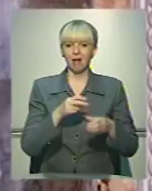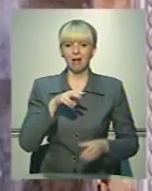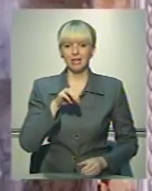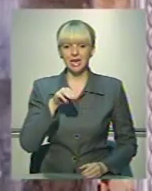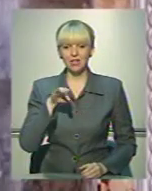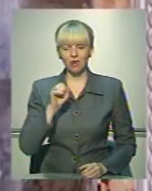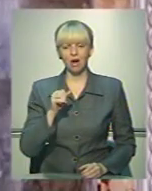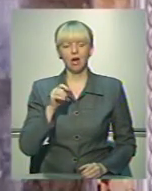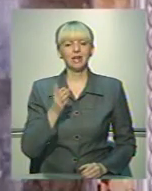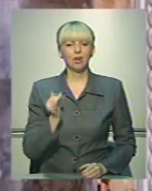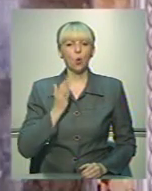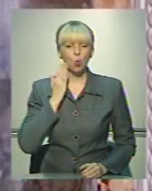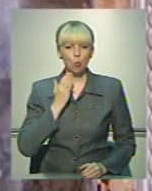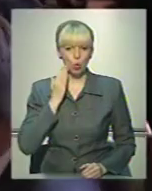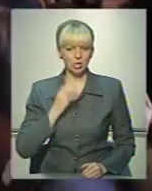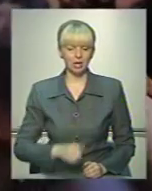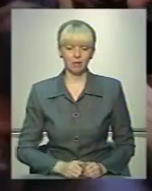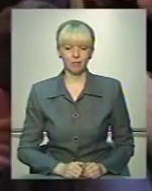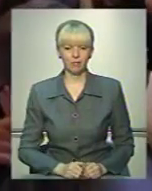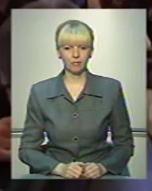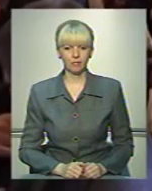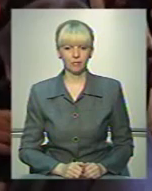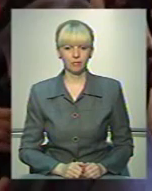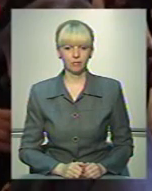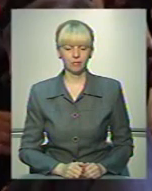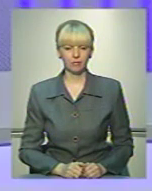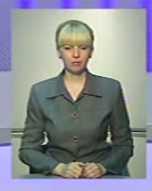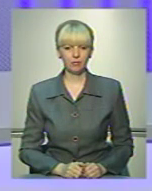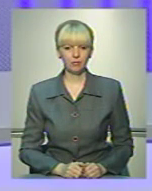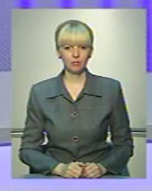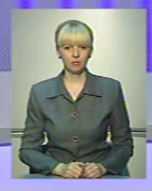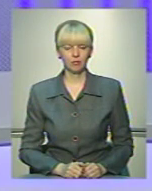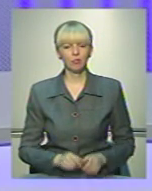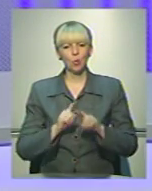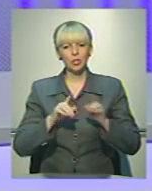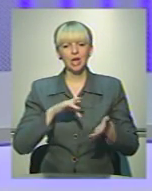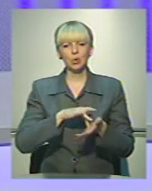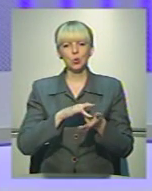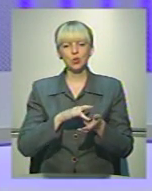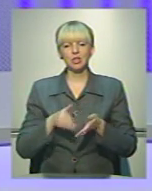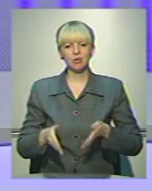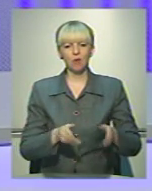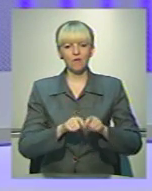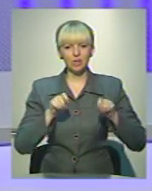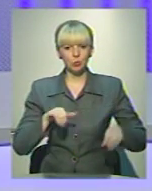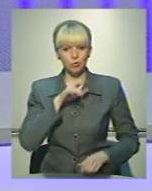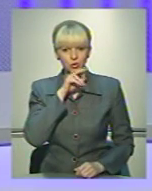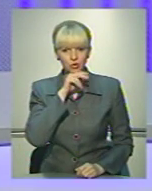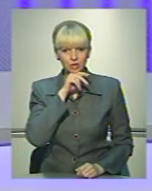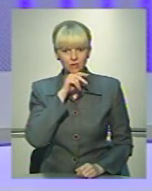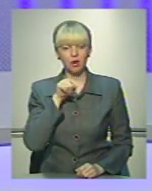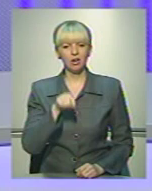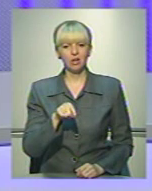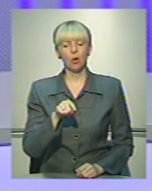та Румунії. Мирослав Солонар, Володимир Дорош, телеканал «Буковина». Унікальний туристичний маршрут відкрили у Чернівцях.